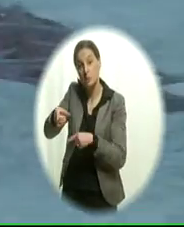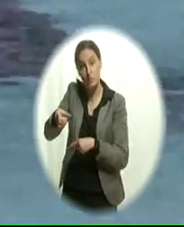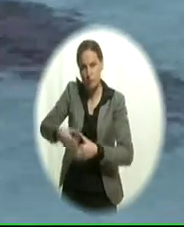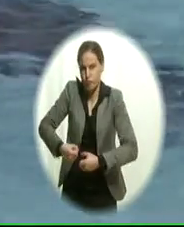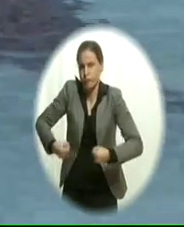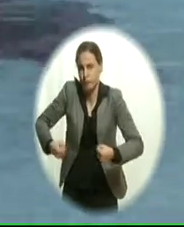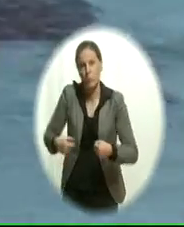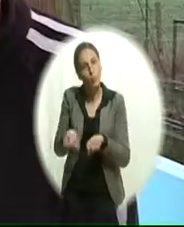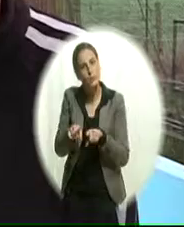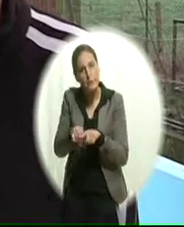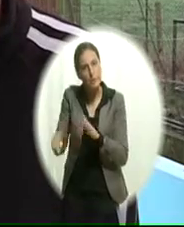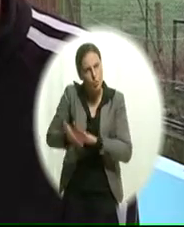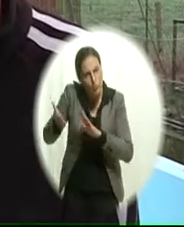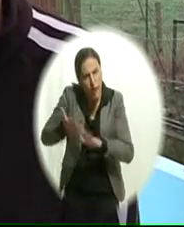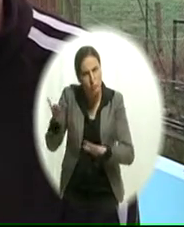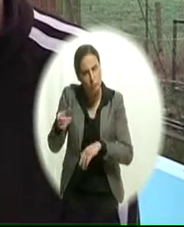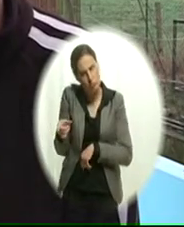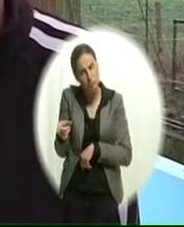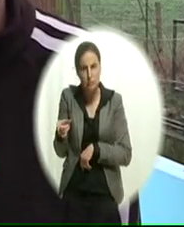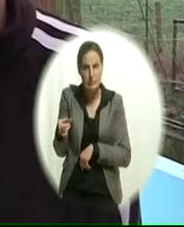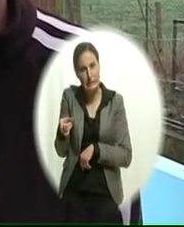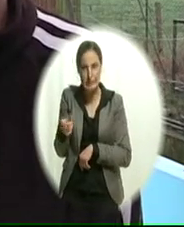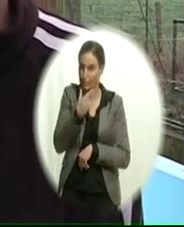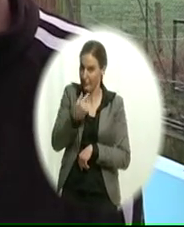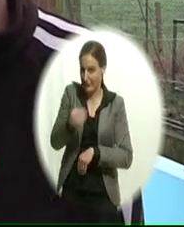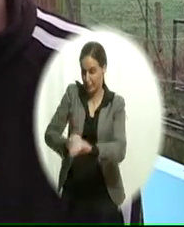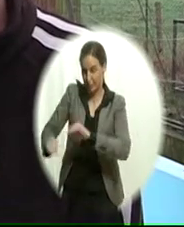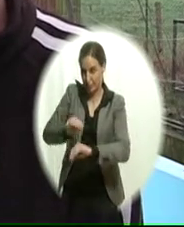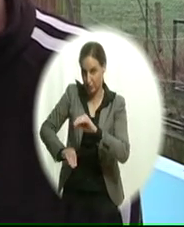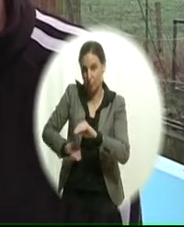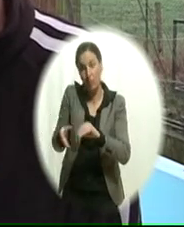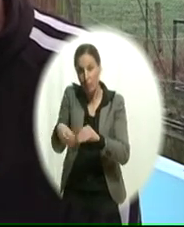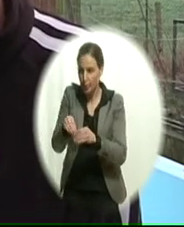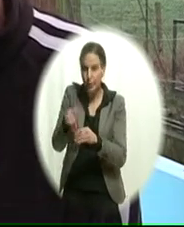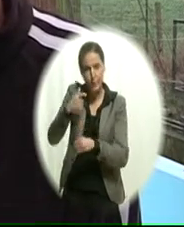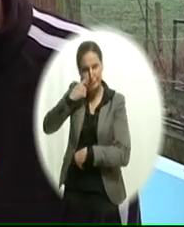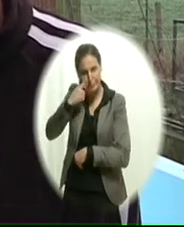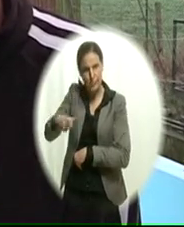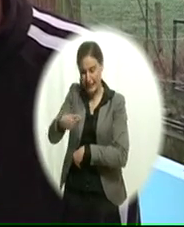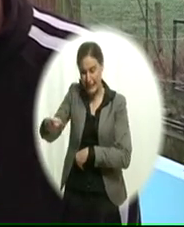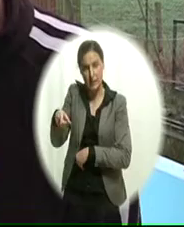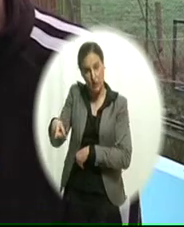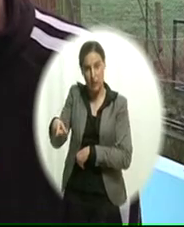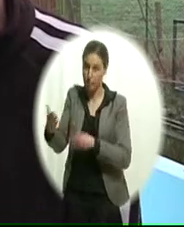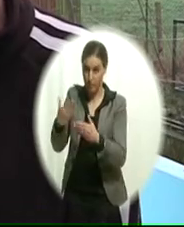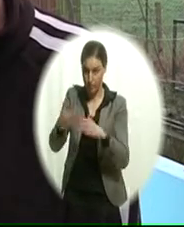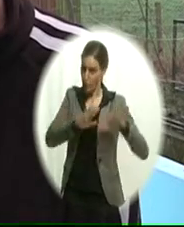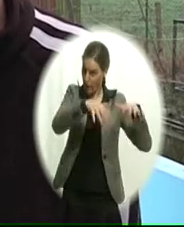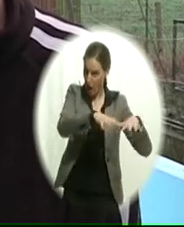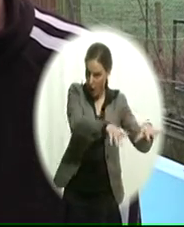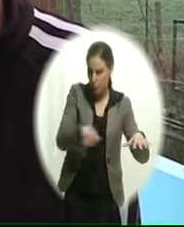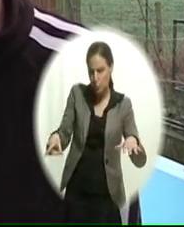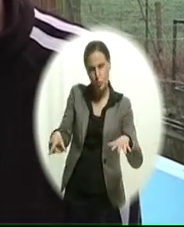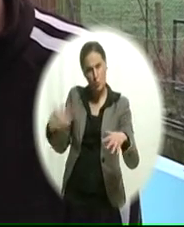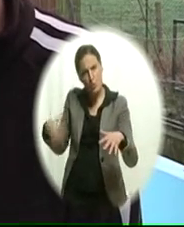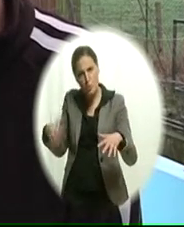En plus, bon, le phoque gris est un peu plus costaud que le phoque vaumarin, donc les manipulations sont moins aisées. Et dans l'ensemble, ces animaux